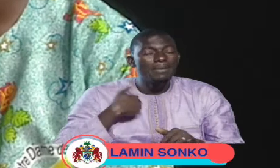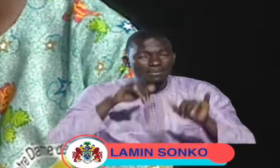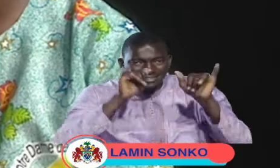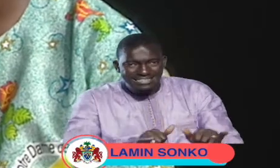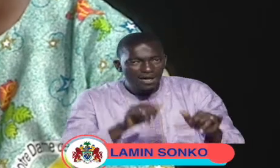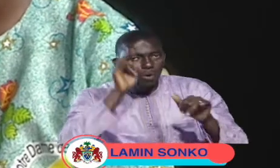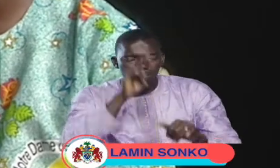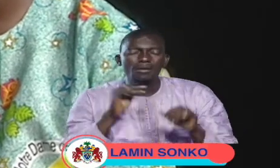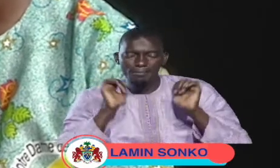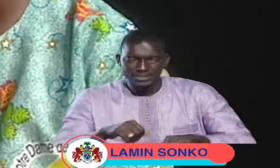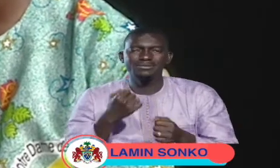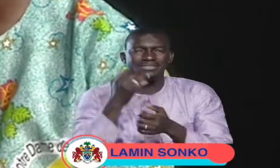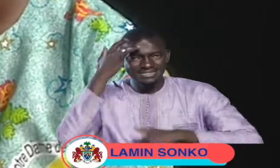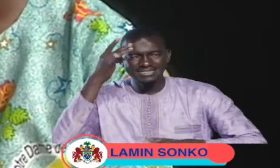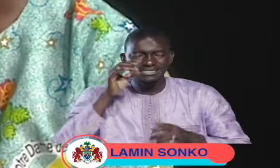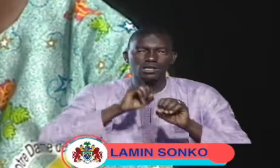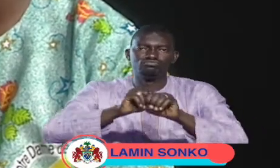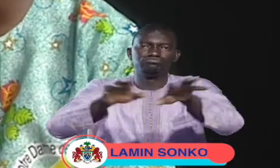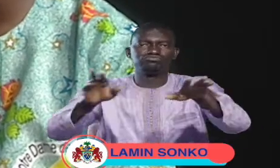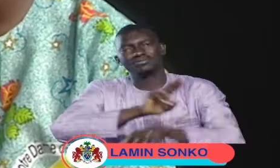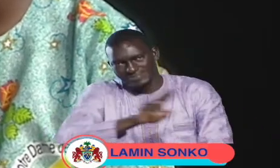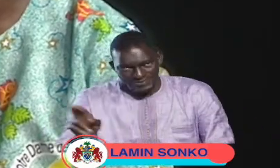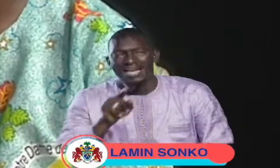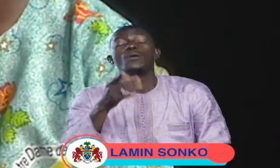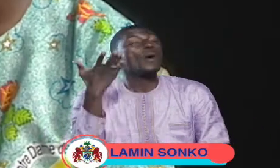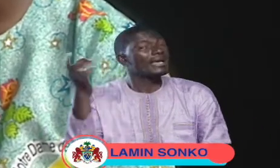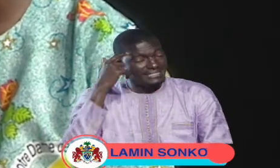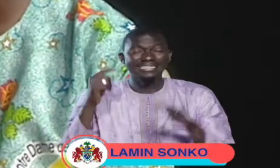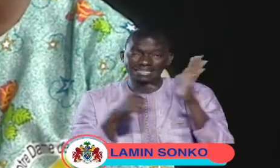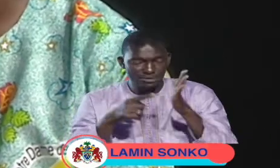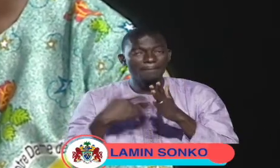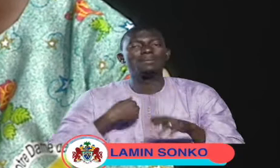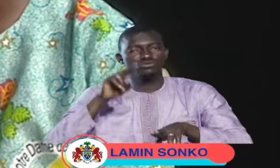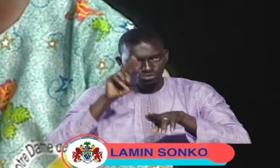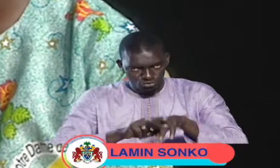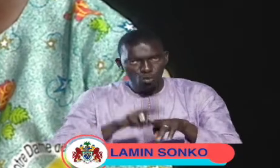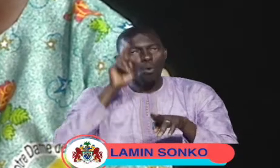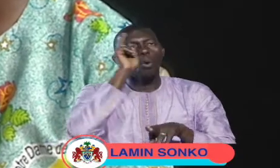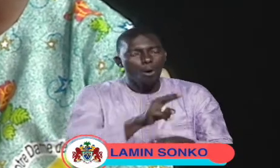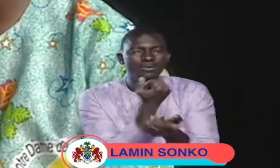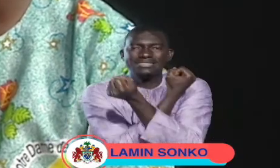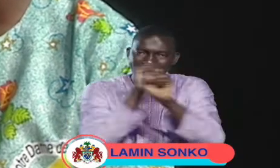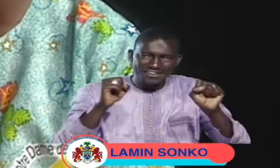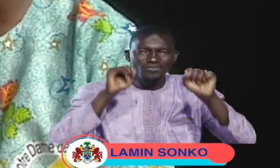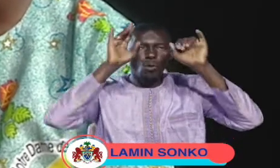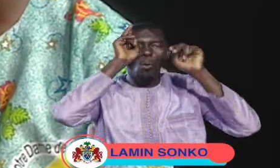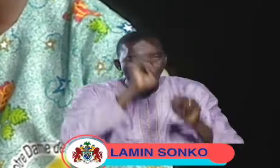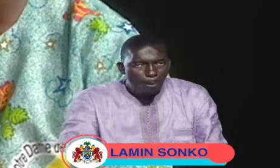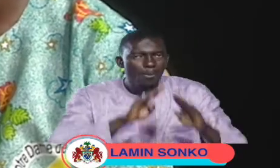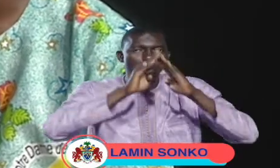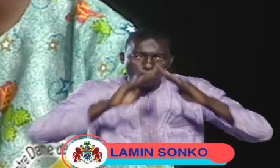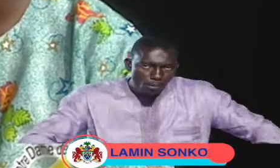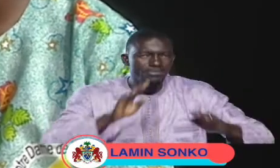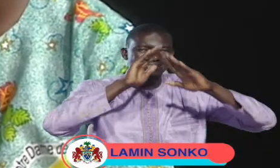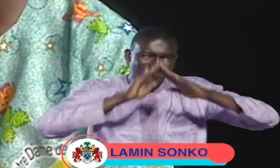ro aseke nin kuran nyin se tamanol so akuma da pur mbese si so kono mbese nga nyo de masol